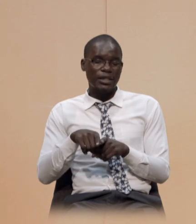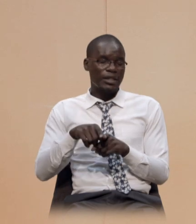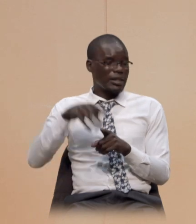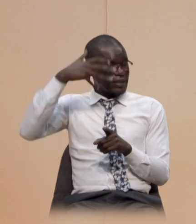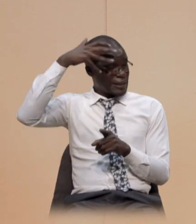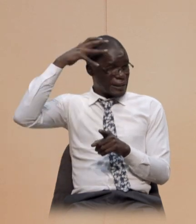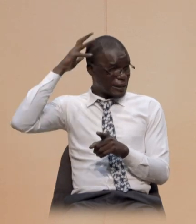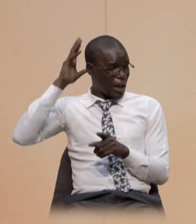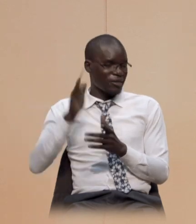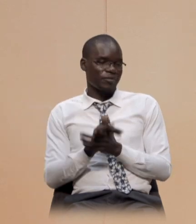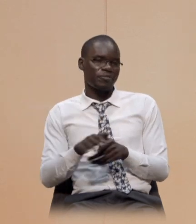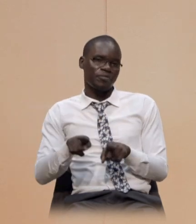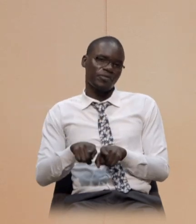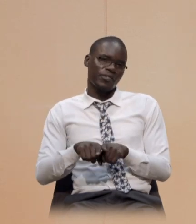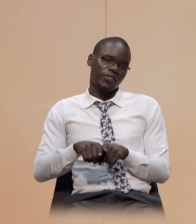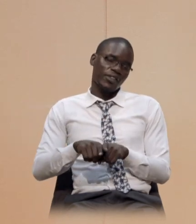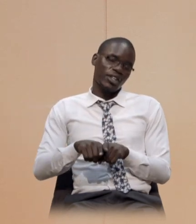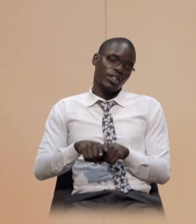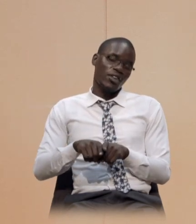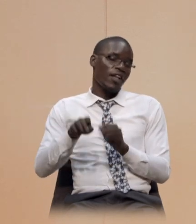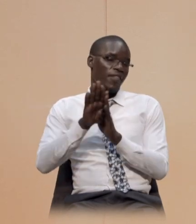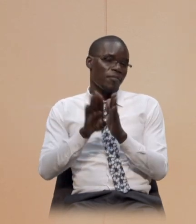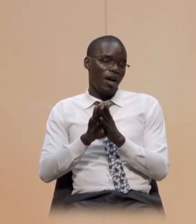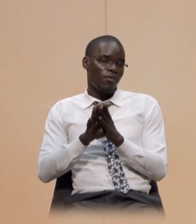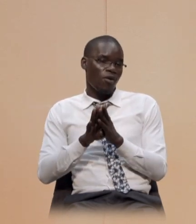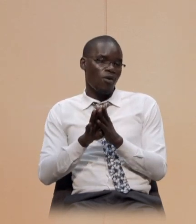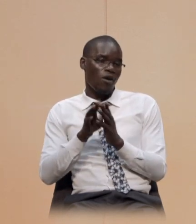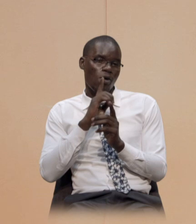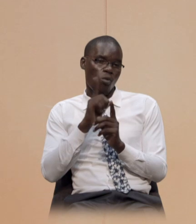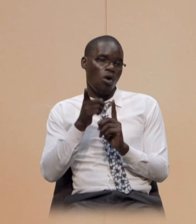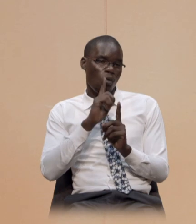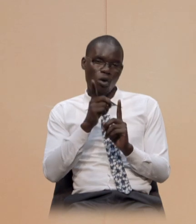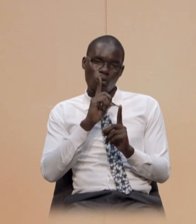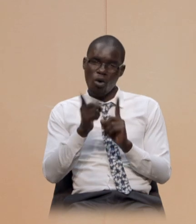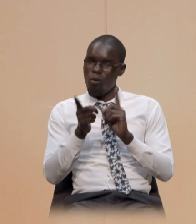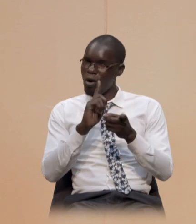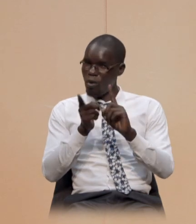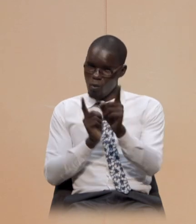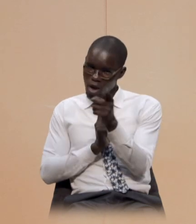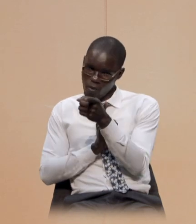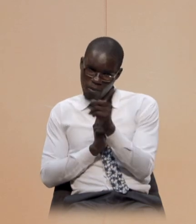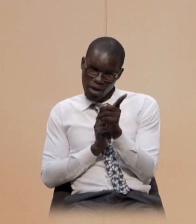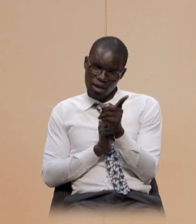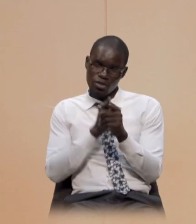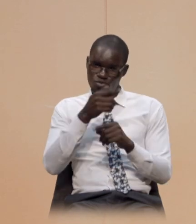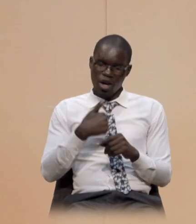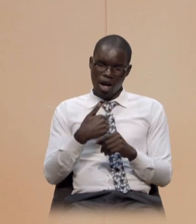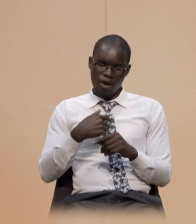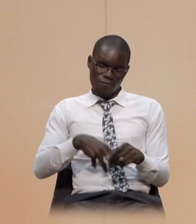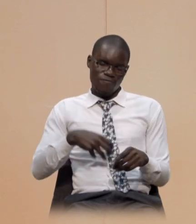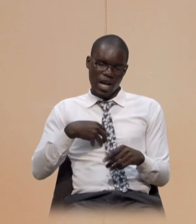hata hivyo Biblia imeonya ikisema ya kwamba ninyi wakina baba ninyi musikasirishe watoto.